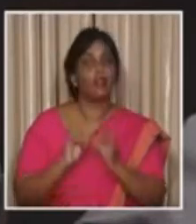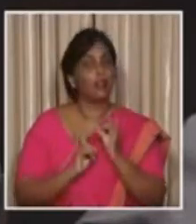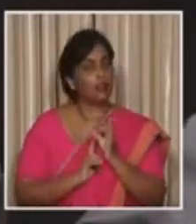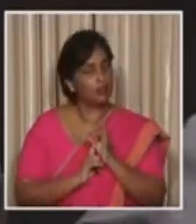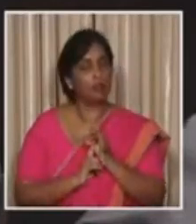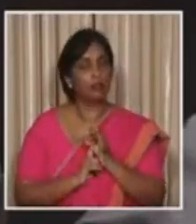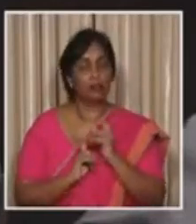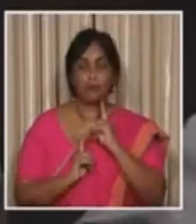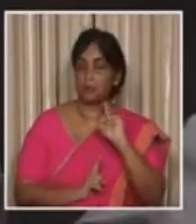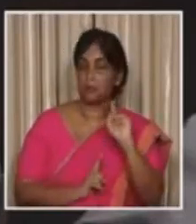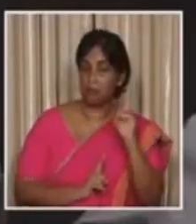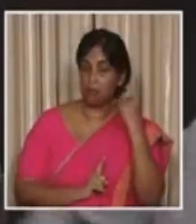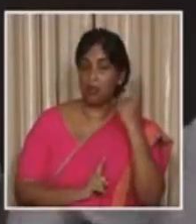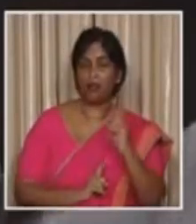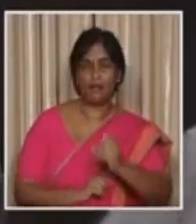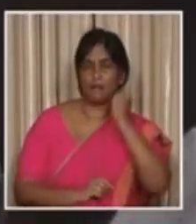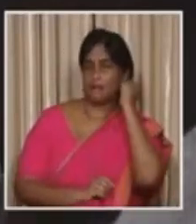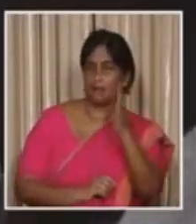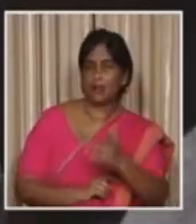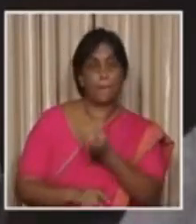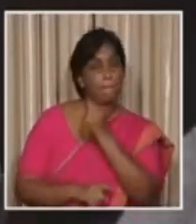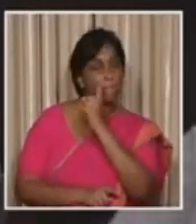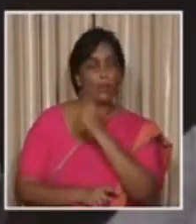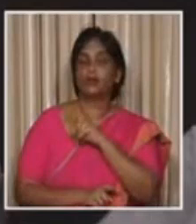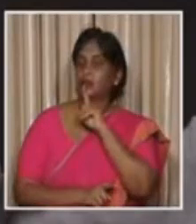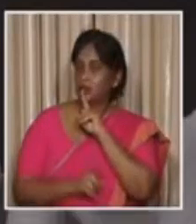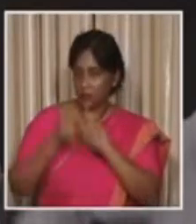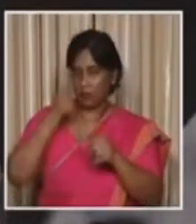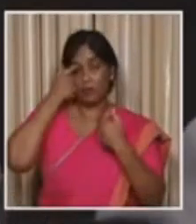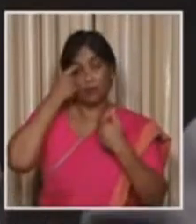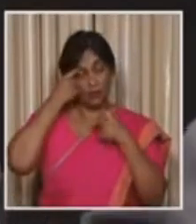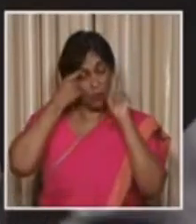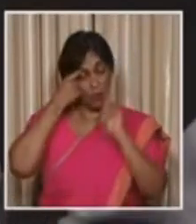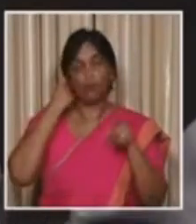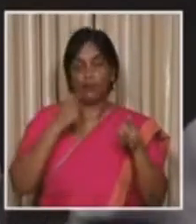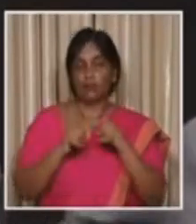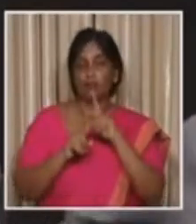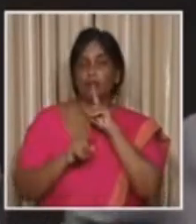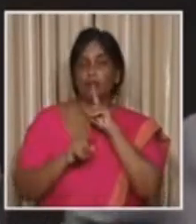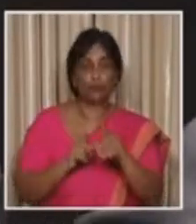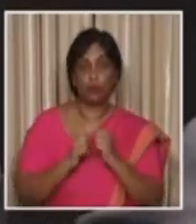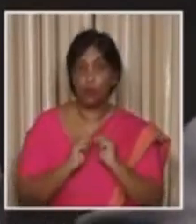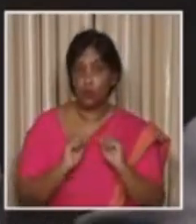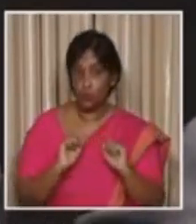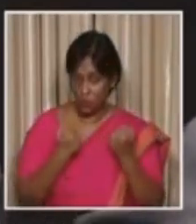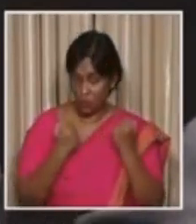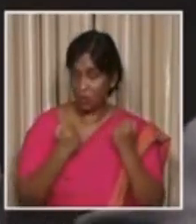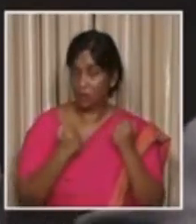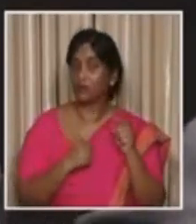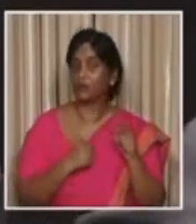මන්ත්‍රීවරයෙකුට බලහත්කාරය නිඳාව හෝ තර්ජනය කිරීම මගින් බලකර සිටීමට වෑයම්